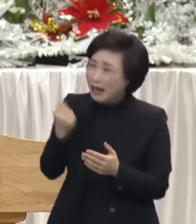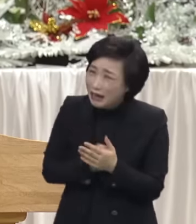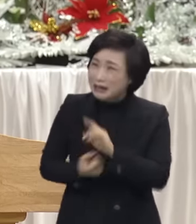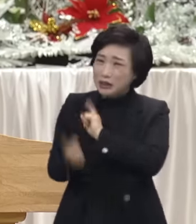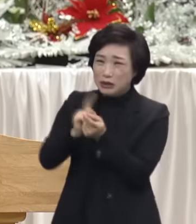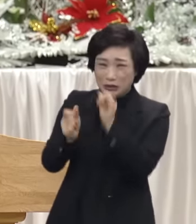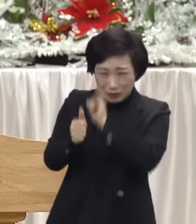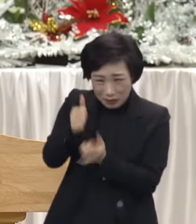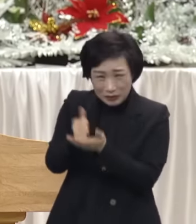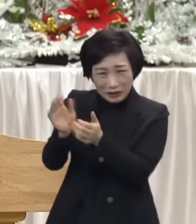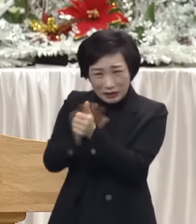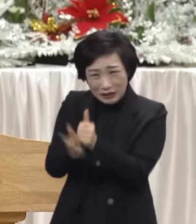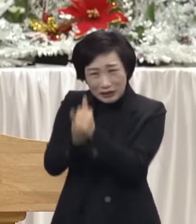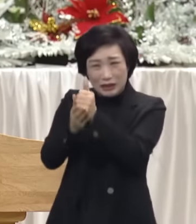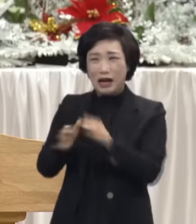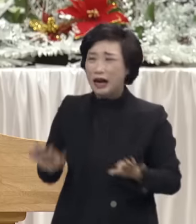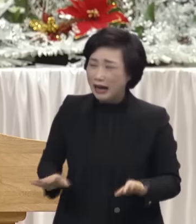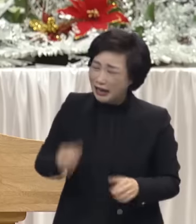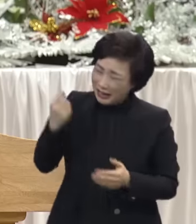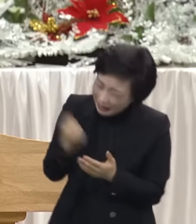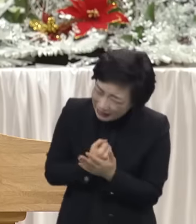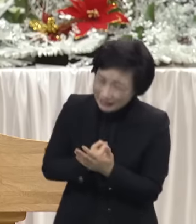그럴 줄 알았으면 잘할걸.